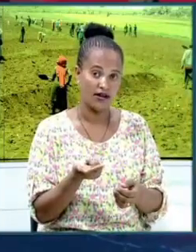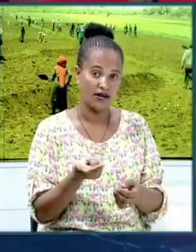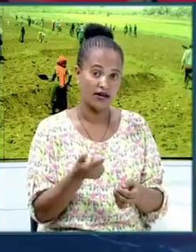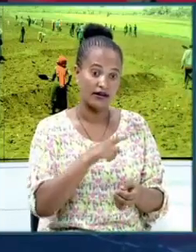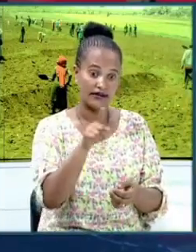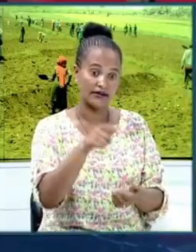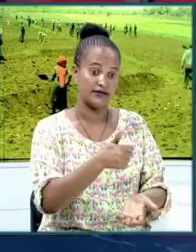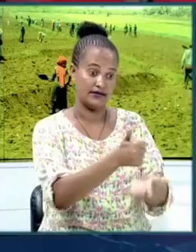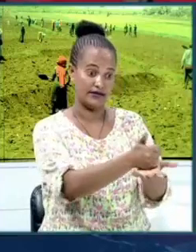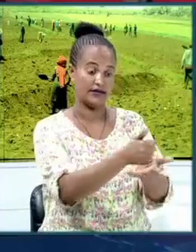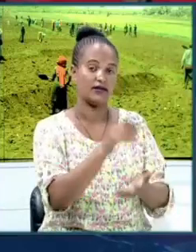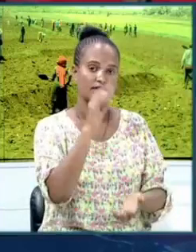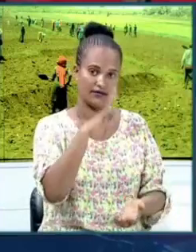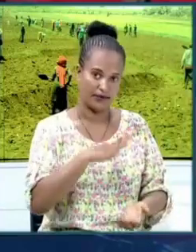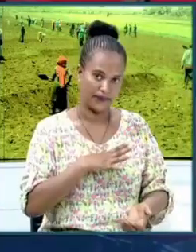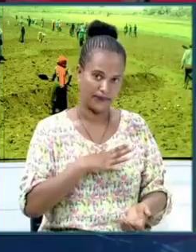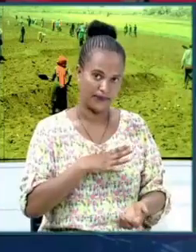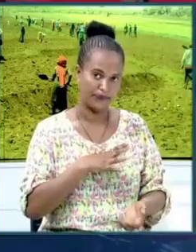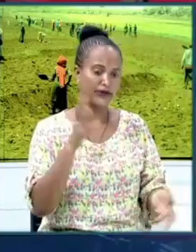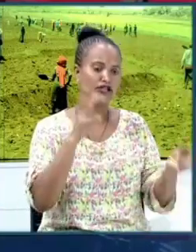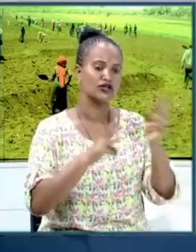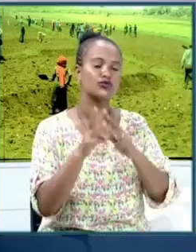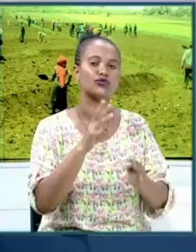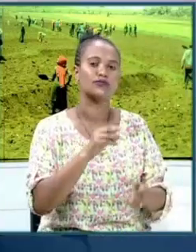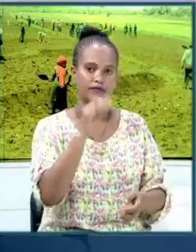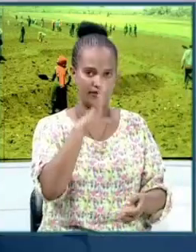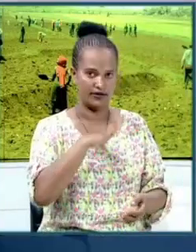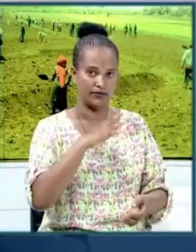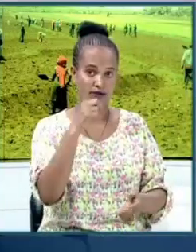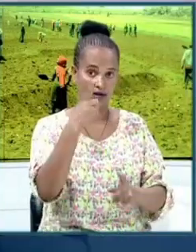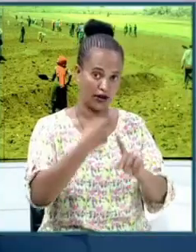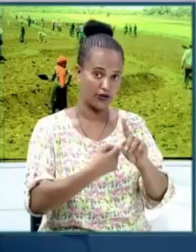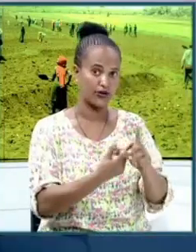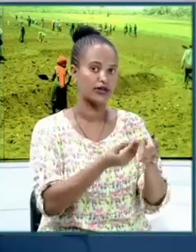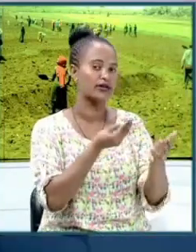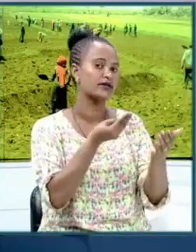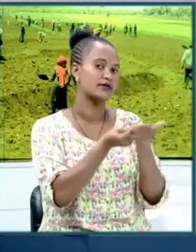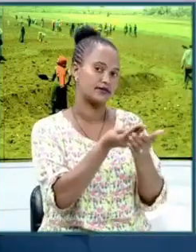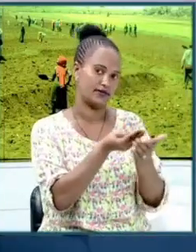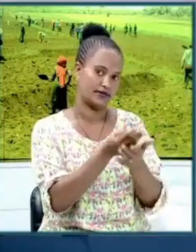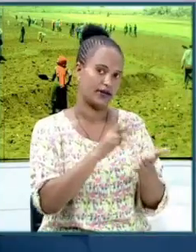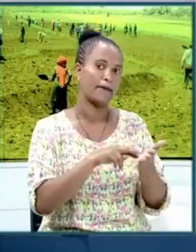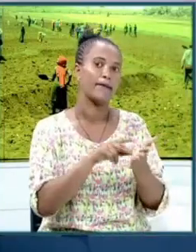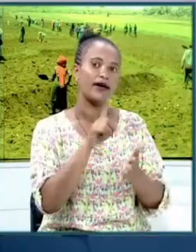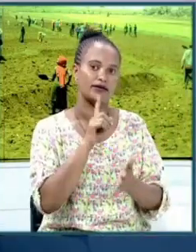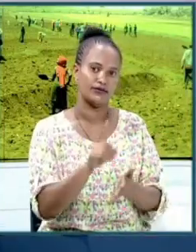نتتحجج زي سب نتسقم سب نحد ور حسنكي مالذي